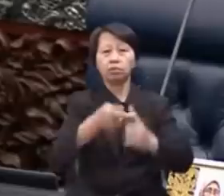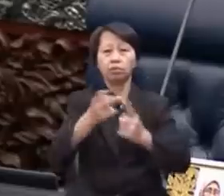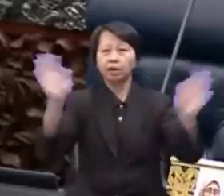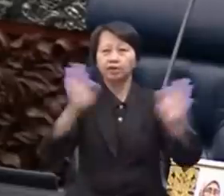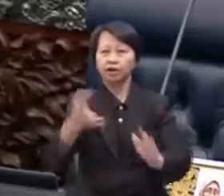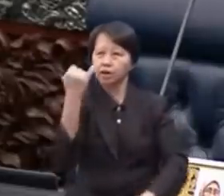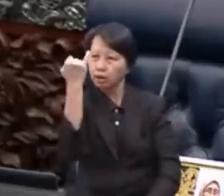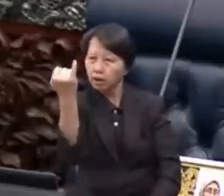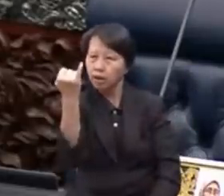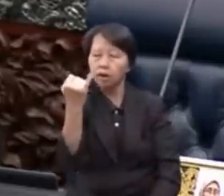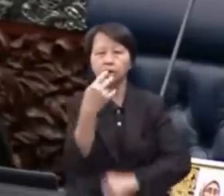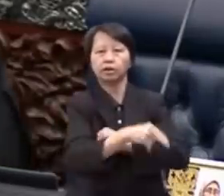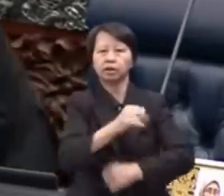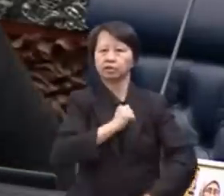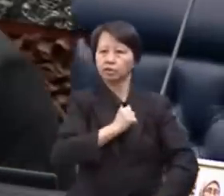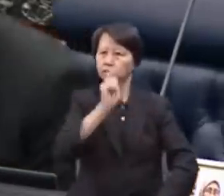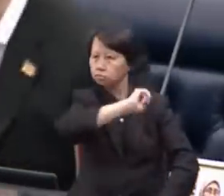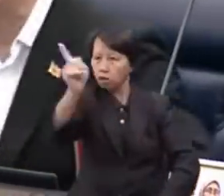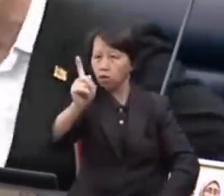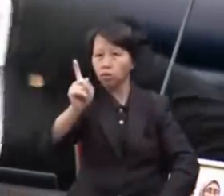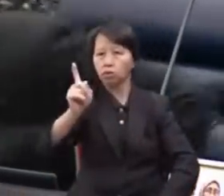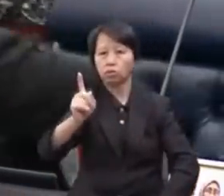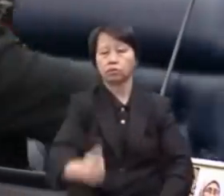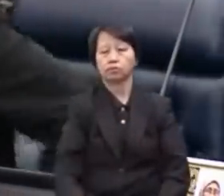jadi pengkhianat kepada Negeri sendiri